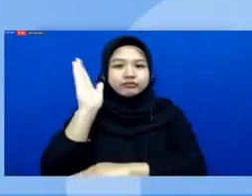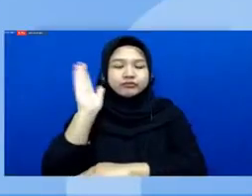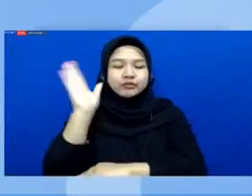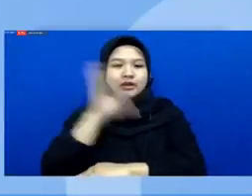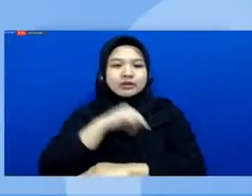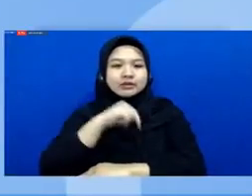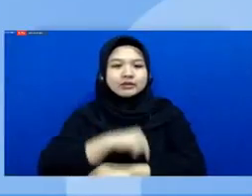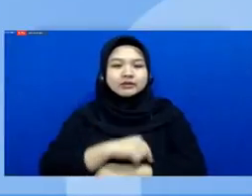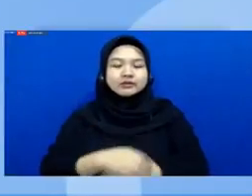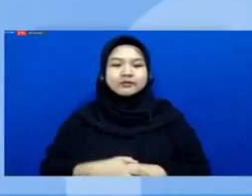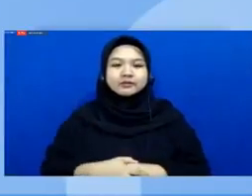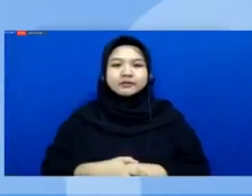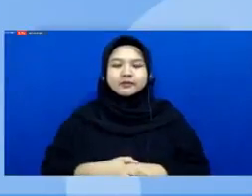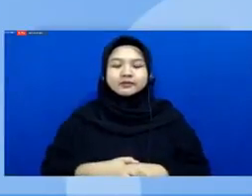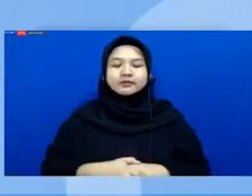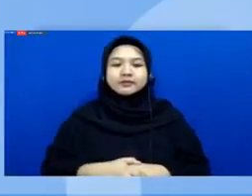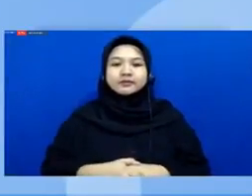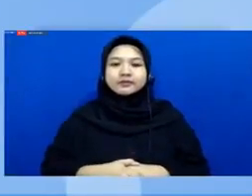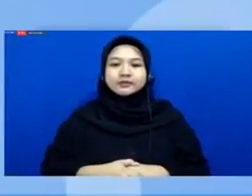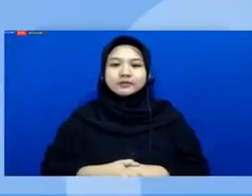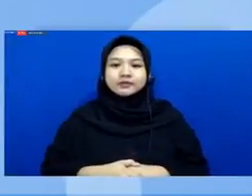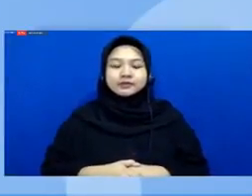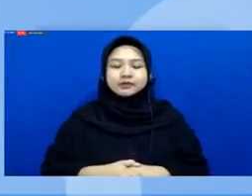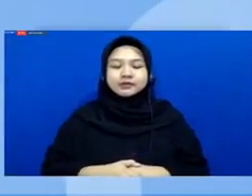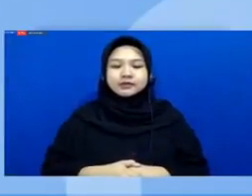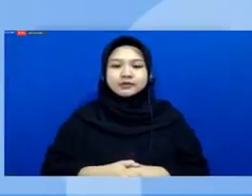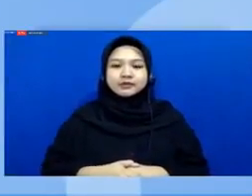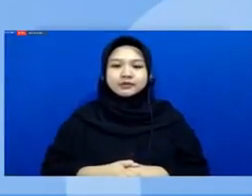ini. Nah, izinkan saya